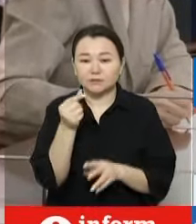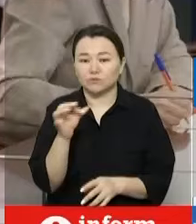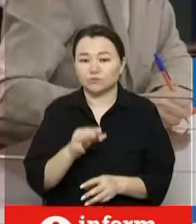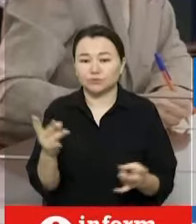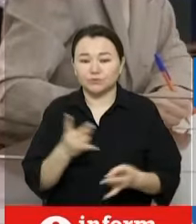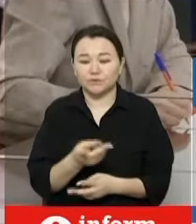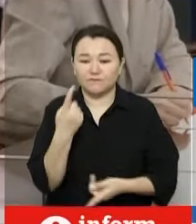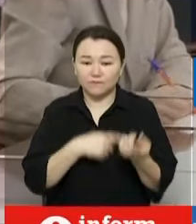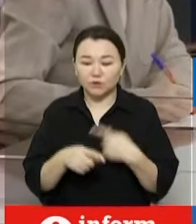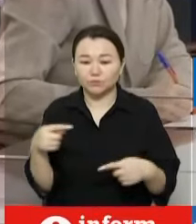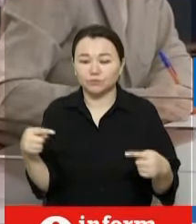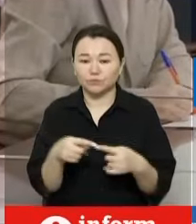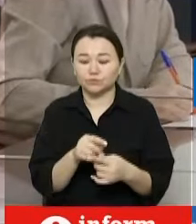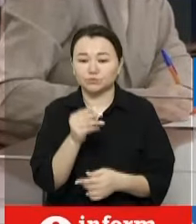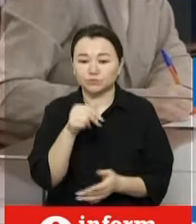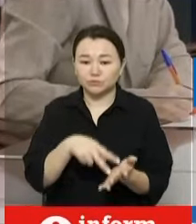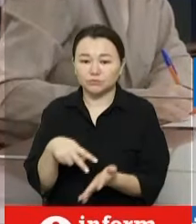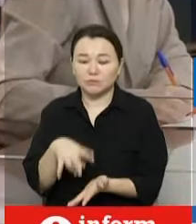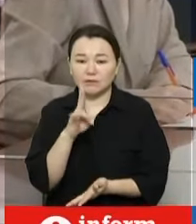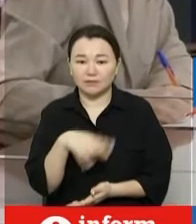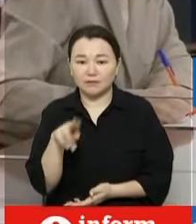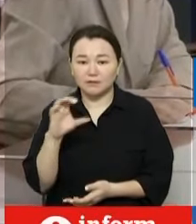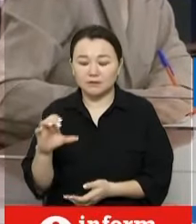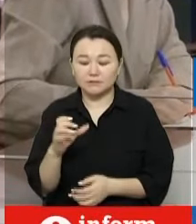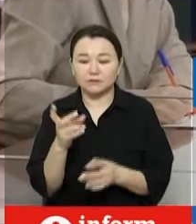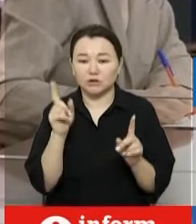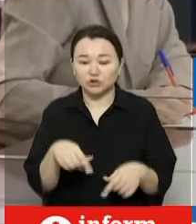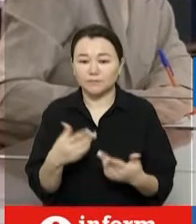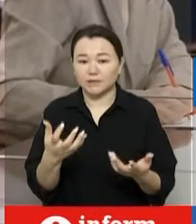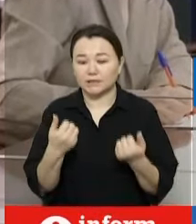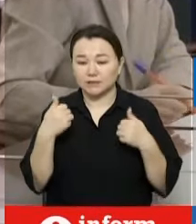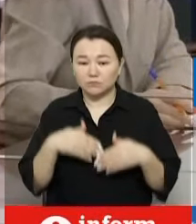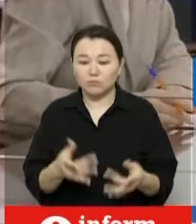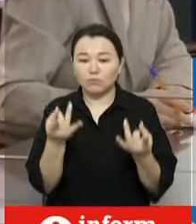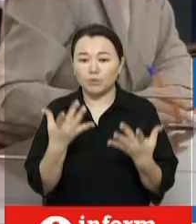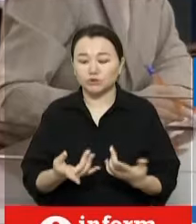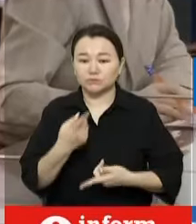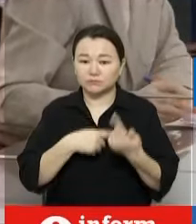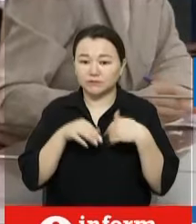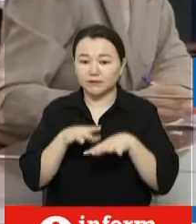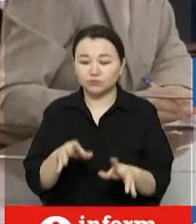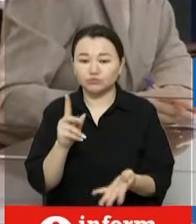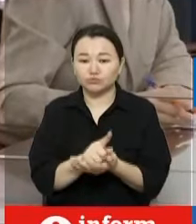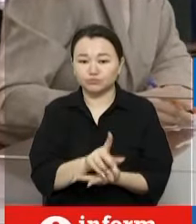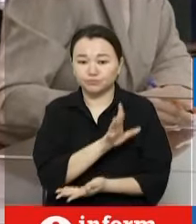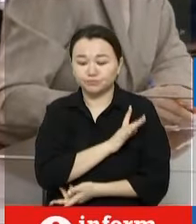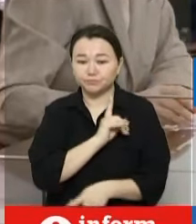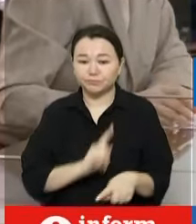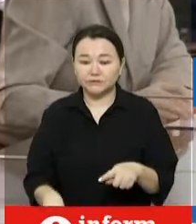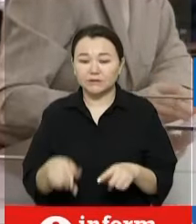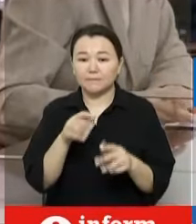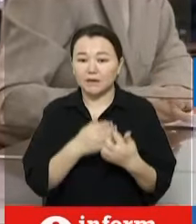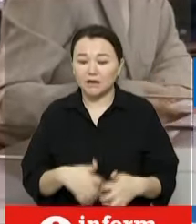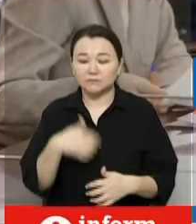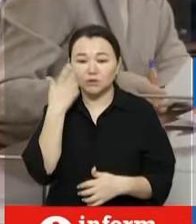необходимо вернуть подтверждённые суммы НДС а также принять меры по упрощению процедуры возврата при этом поручаю проработать механизмы